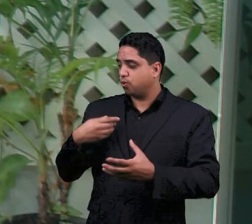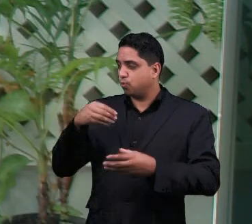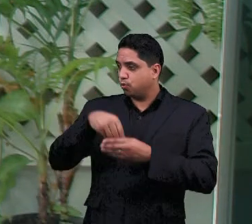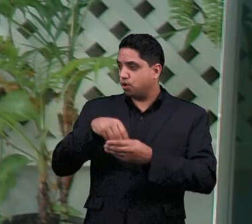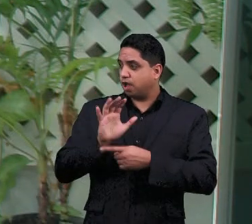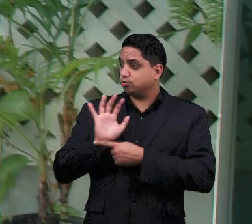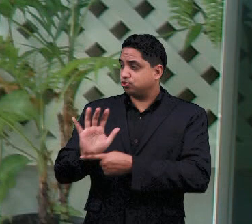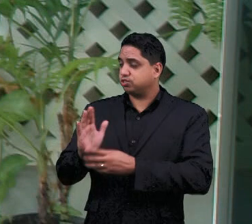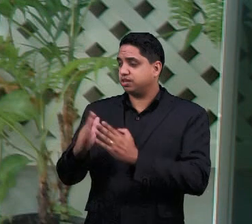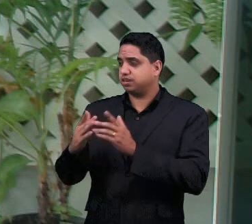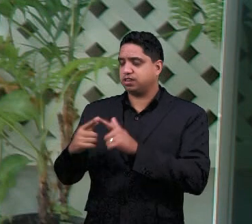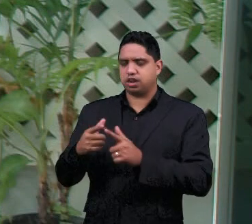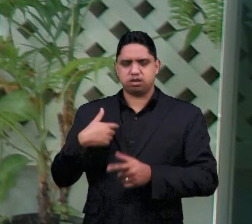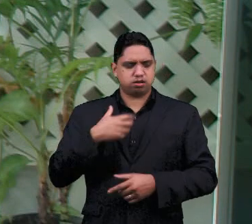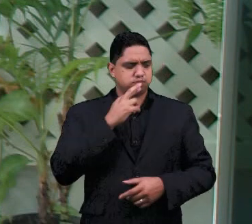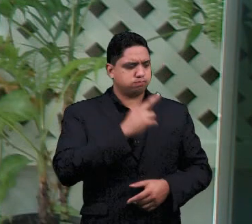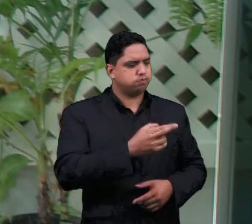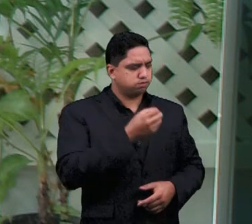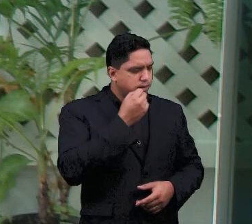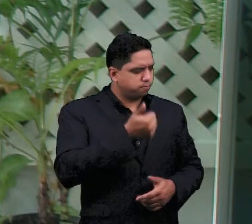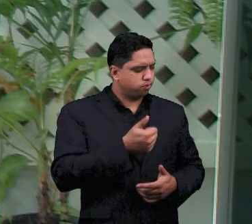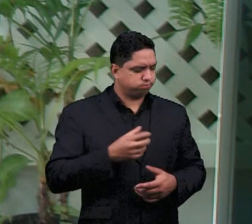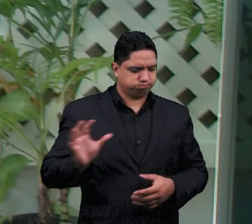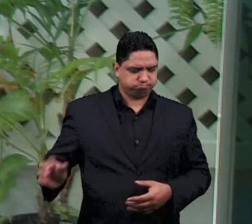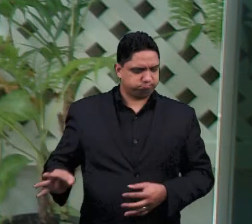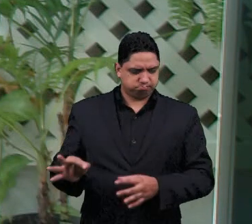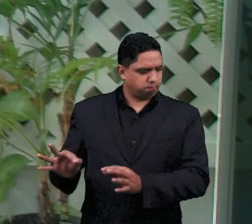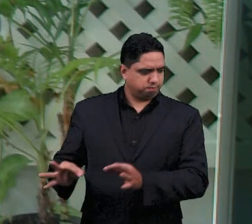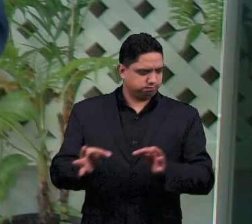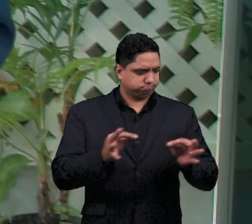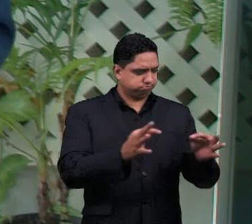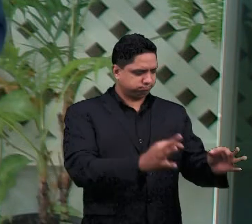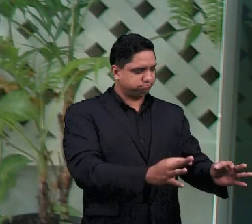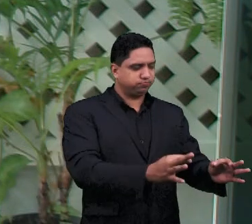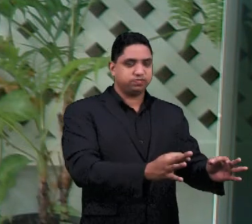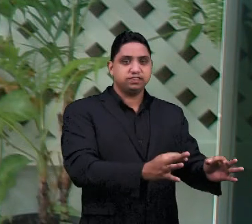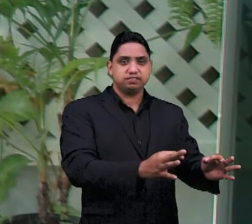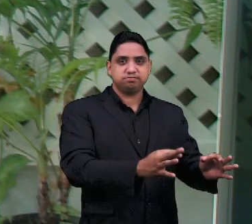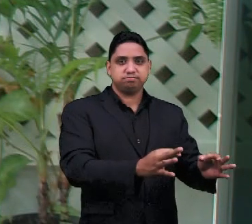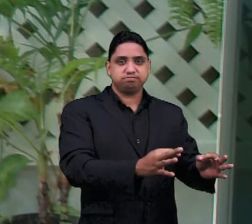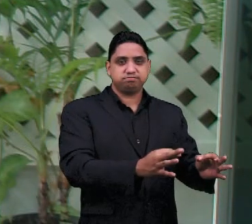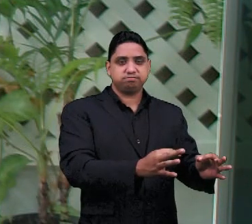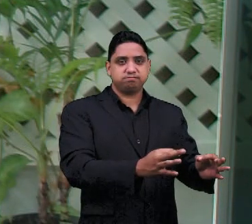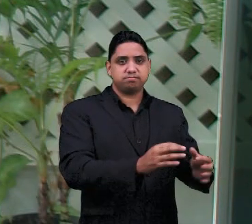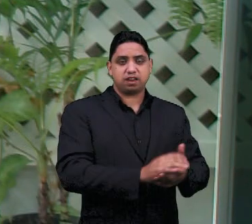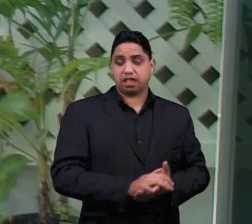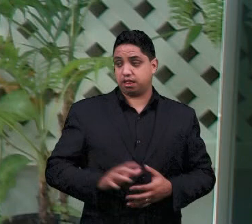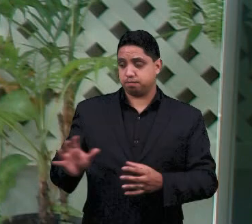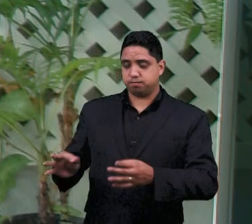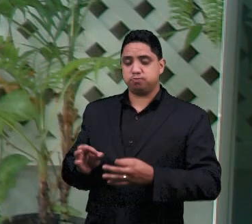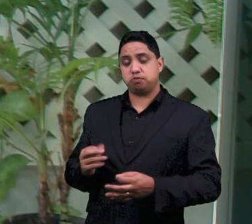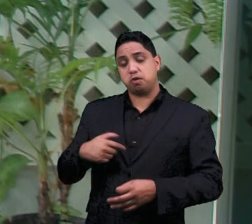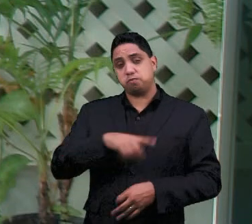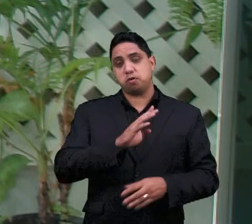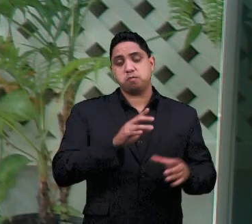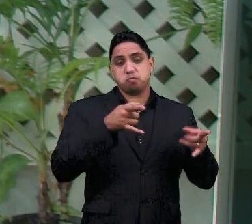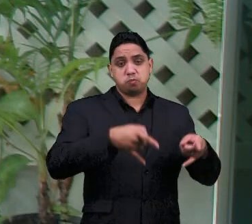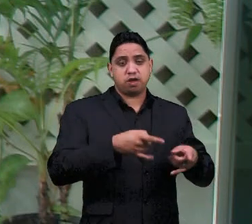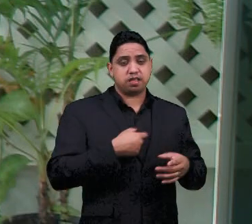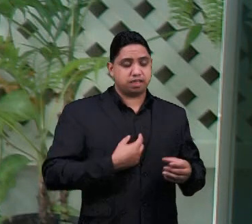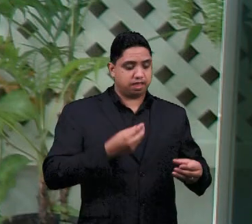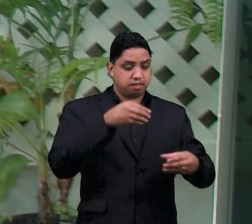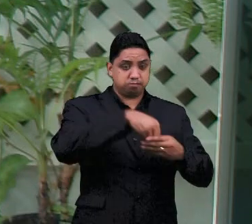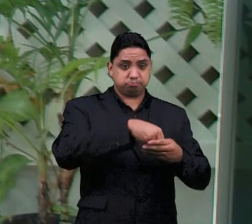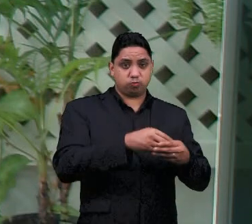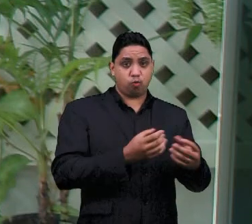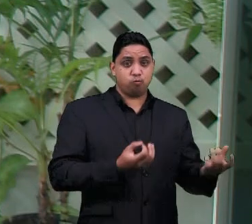Et il s'est adressé à moi, il a dit, Père, donne-moi une enveloppe parce que je veux aider l'église. Et je lui ai dit, oui, j'ai